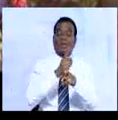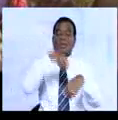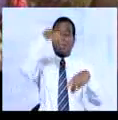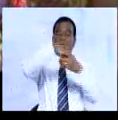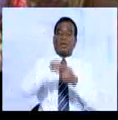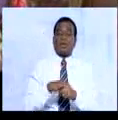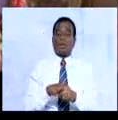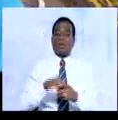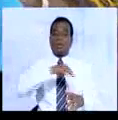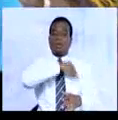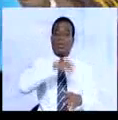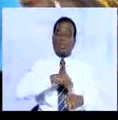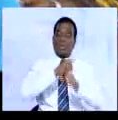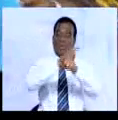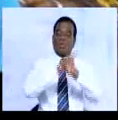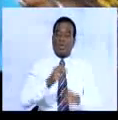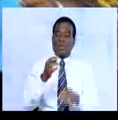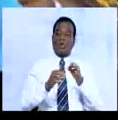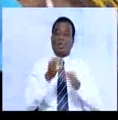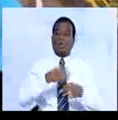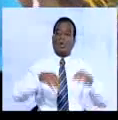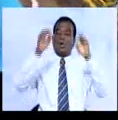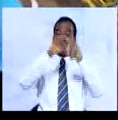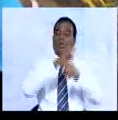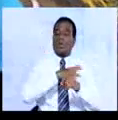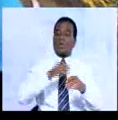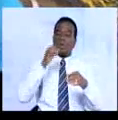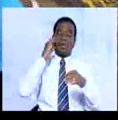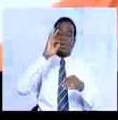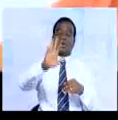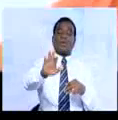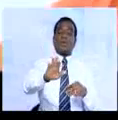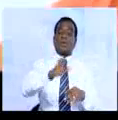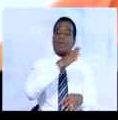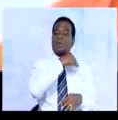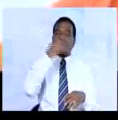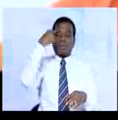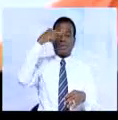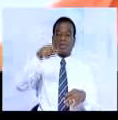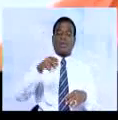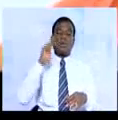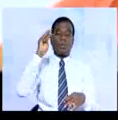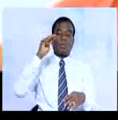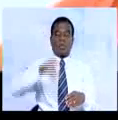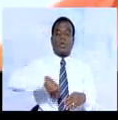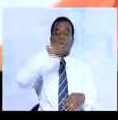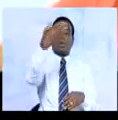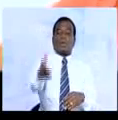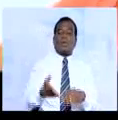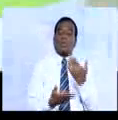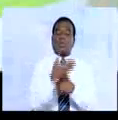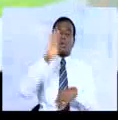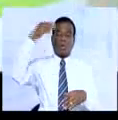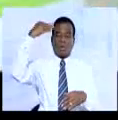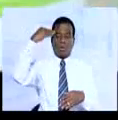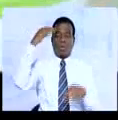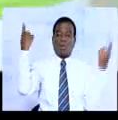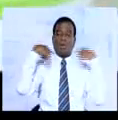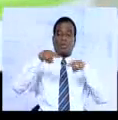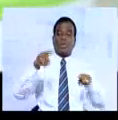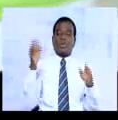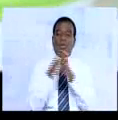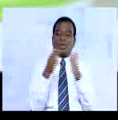mission de protection, de valorisation et d'autonomisation de la femme. C'est en substance le message adressé par la ministre au cours